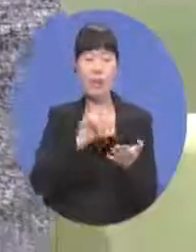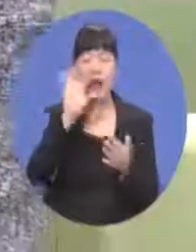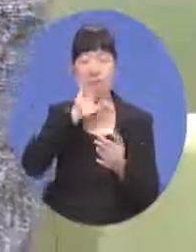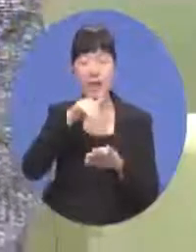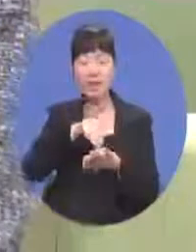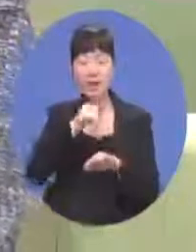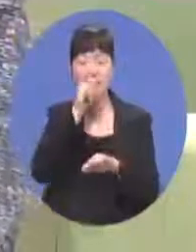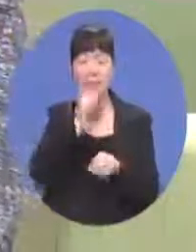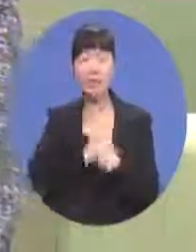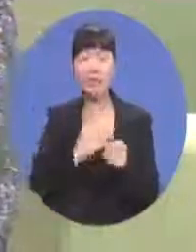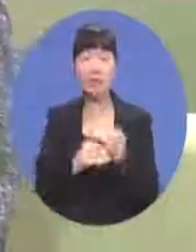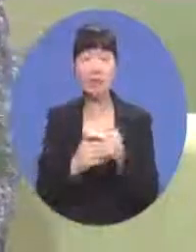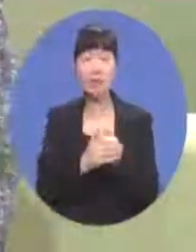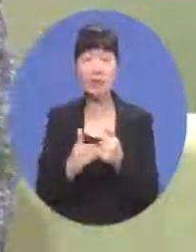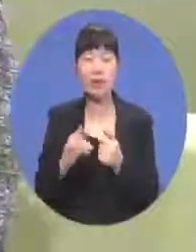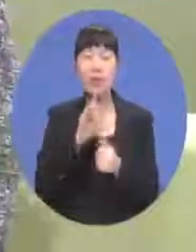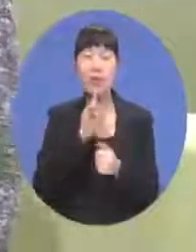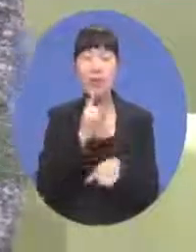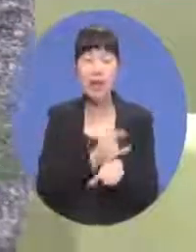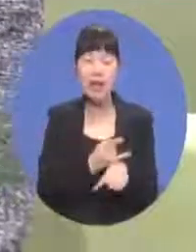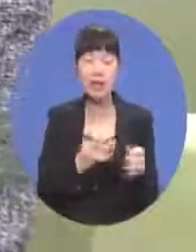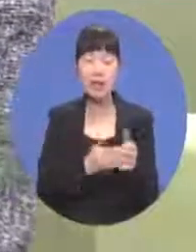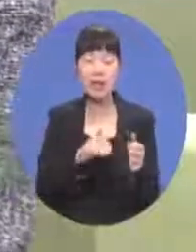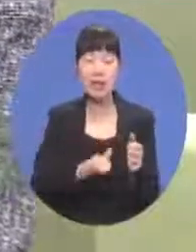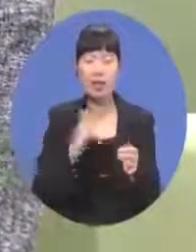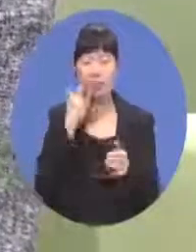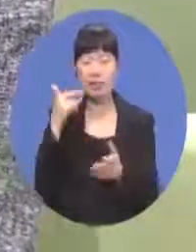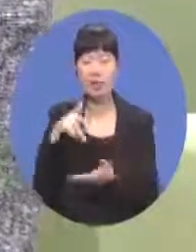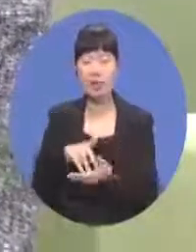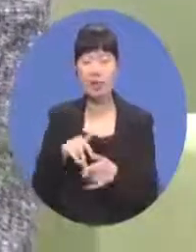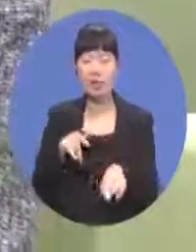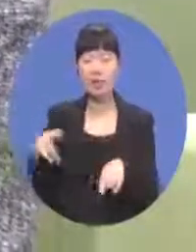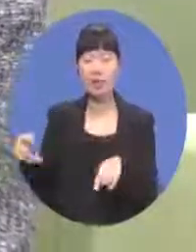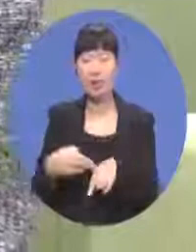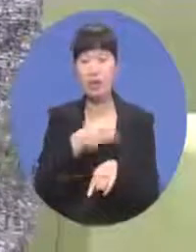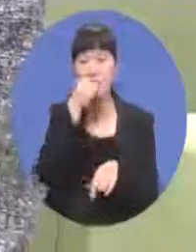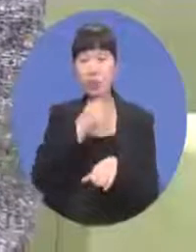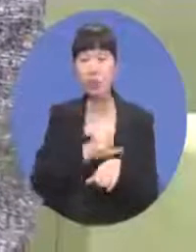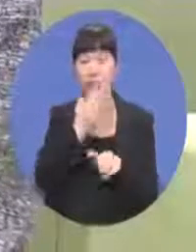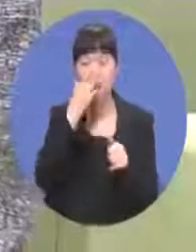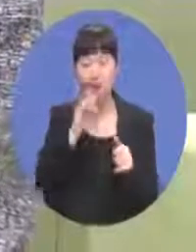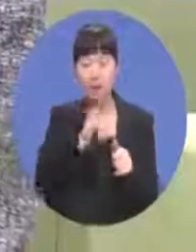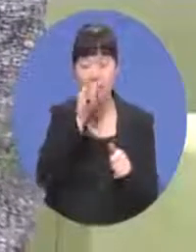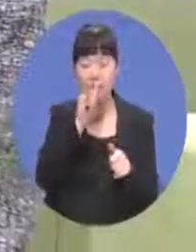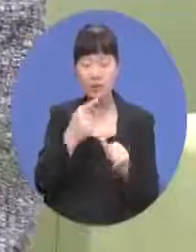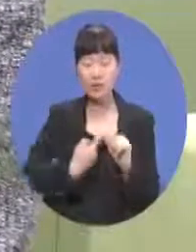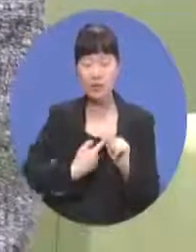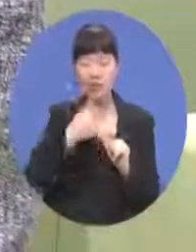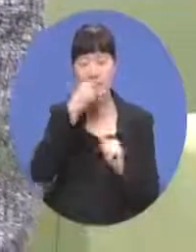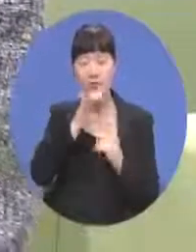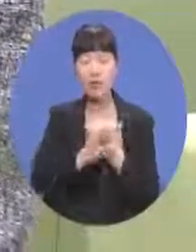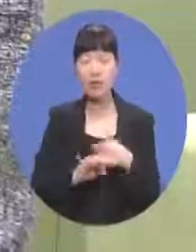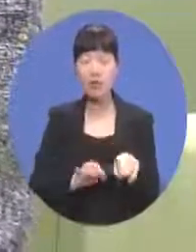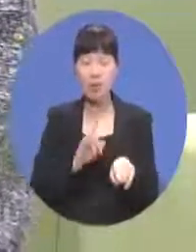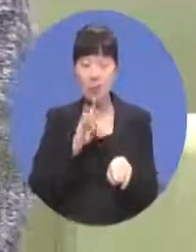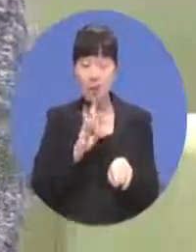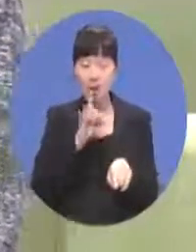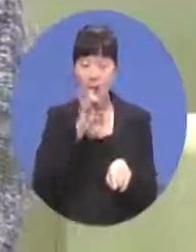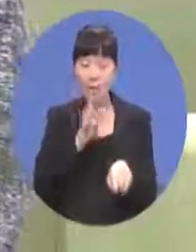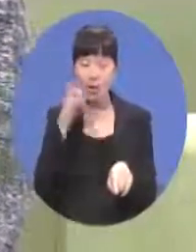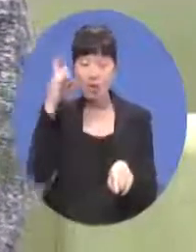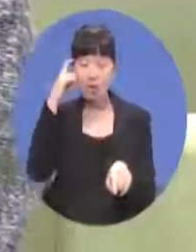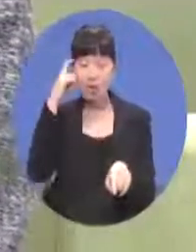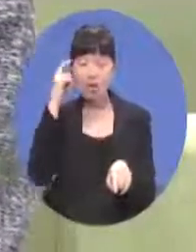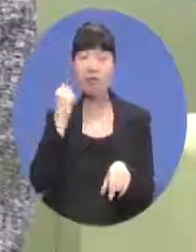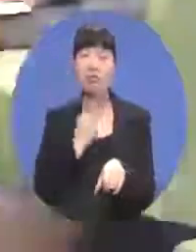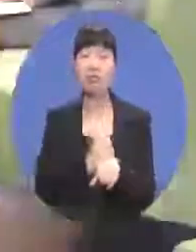경우죠. 아이가 어떤 말을 했는데 부모님이 이거를 자르거나 무시하거나 네. 비난하게 되면 이런 말은 하면 안 되나